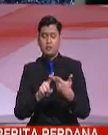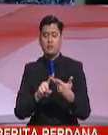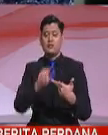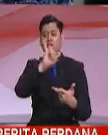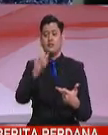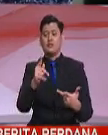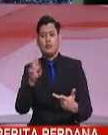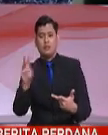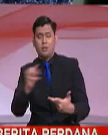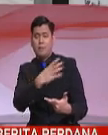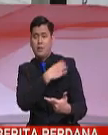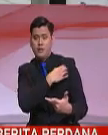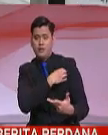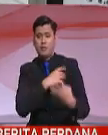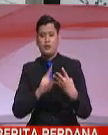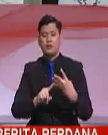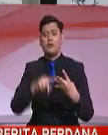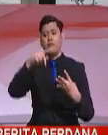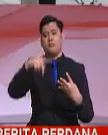JKM, PPD